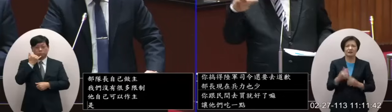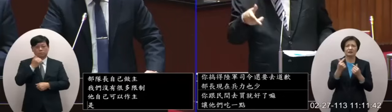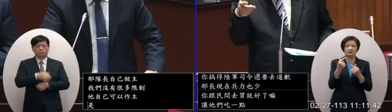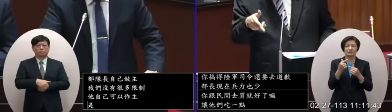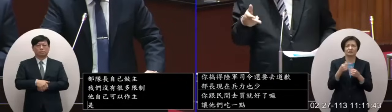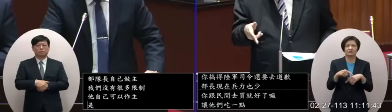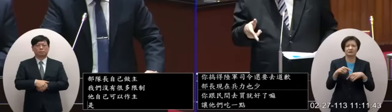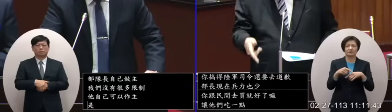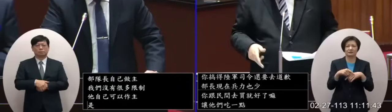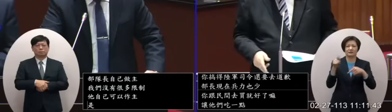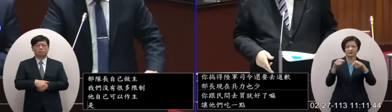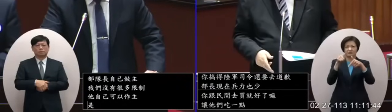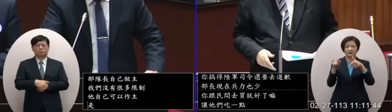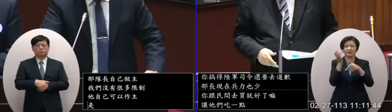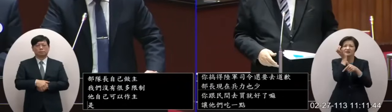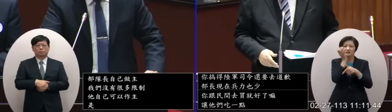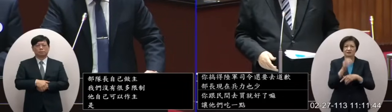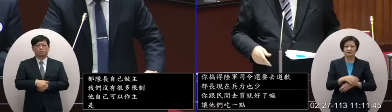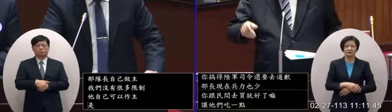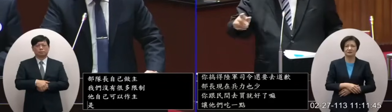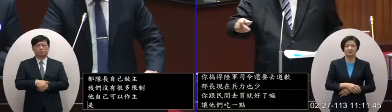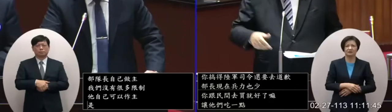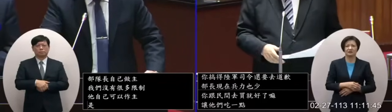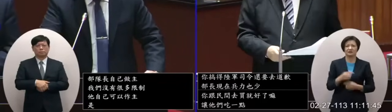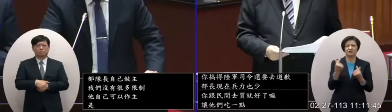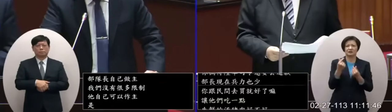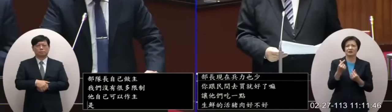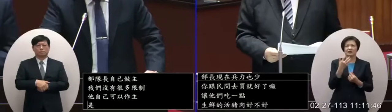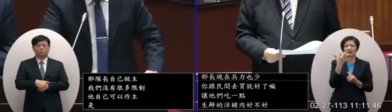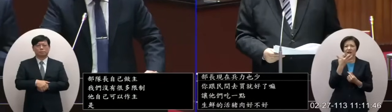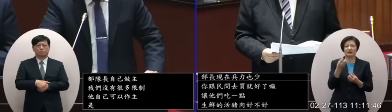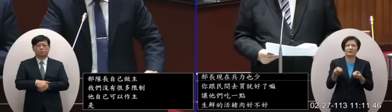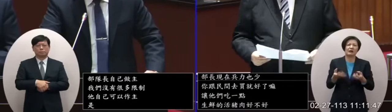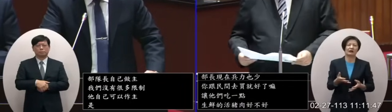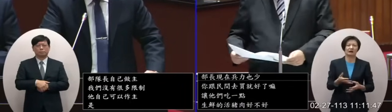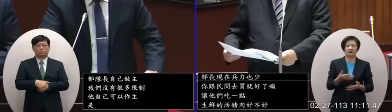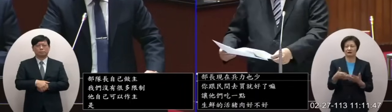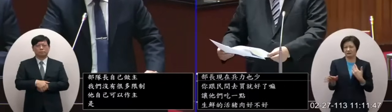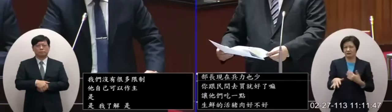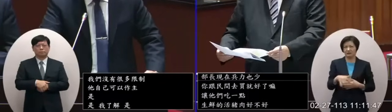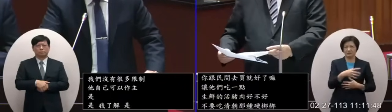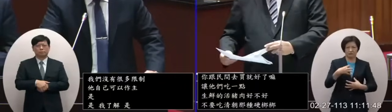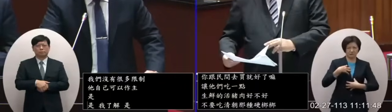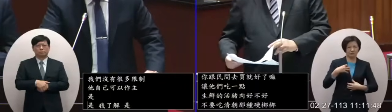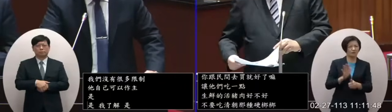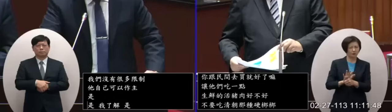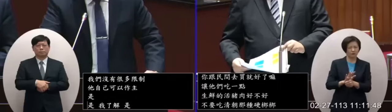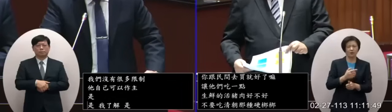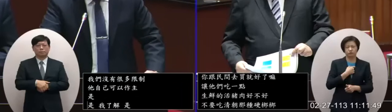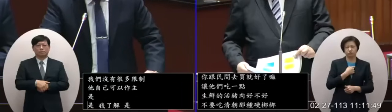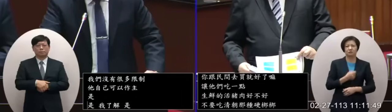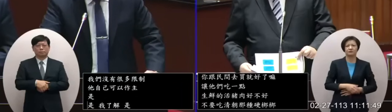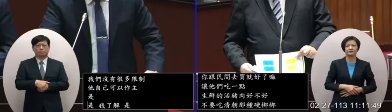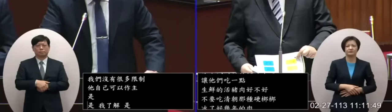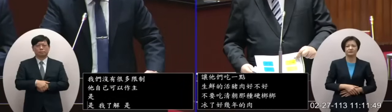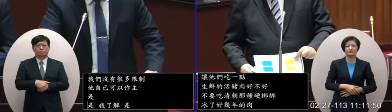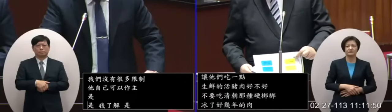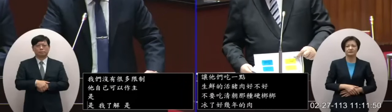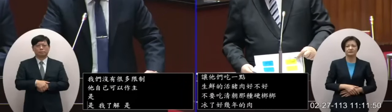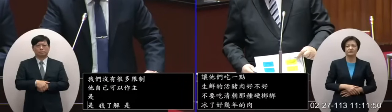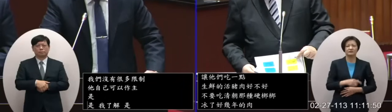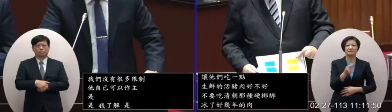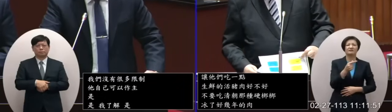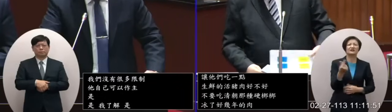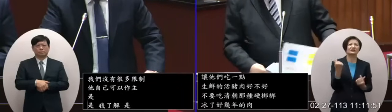石用油炸一炸，放点辣椒，这些阿兵哥也是我们的子弟嘛，好不好？有机会我请你吃一下清朝